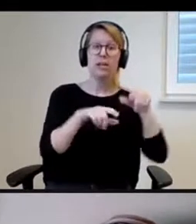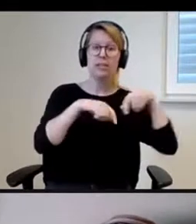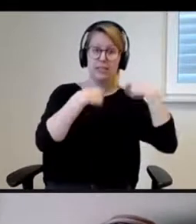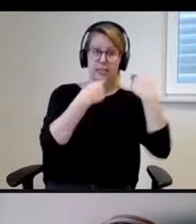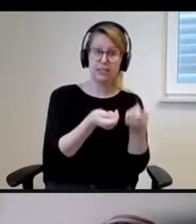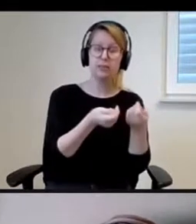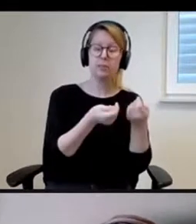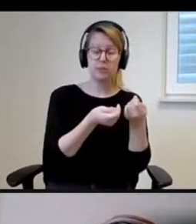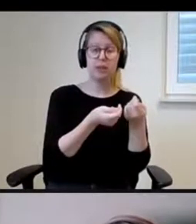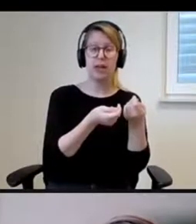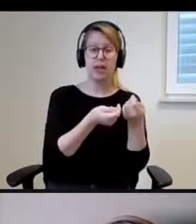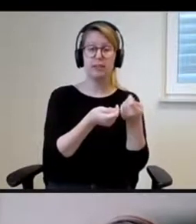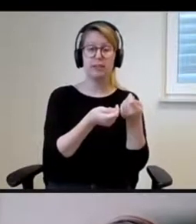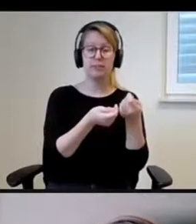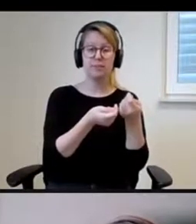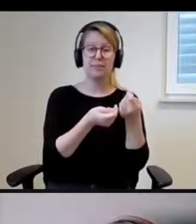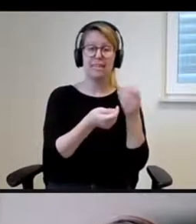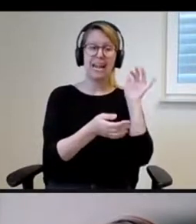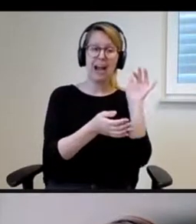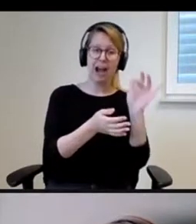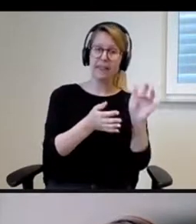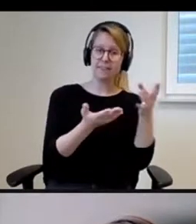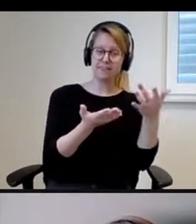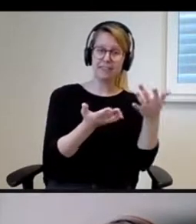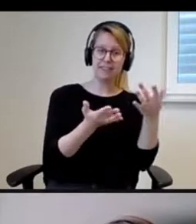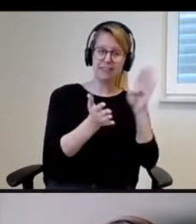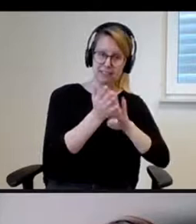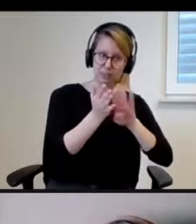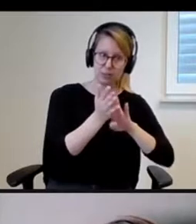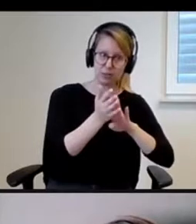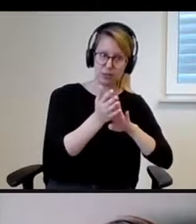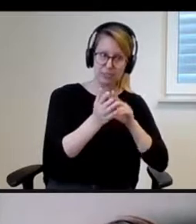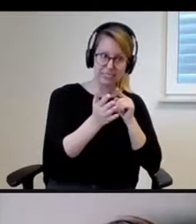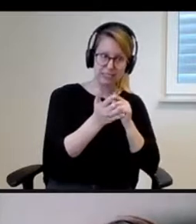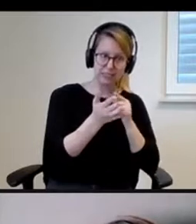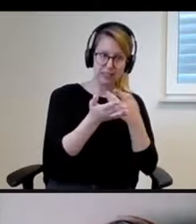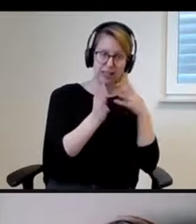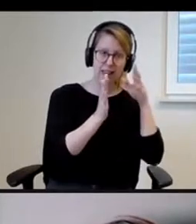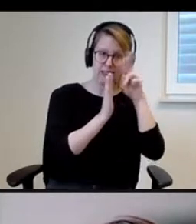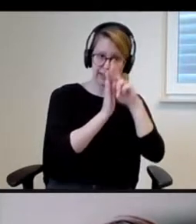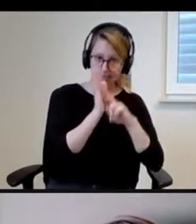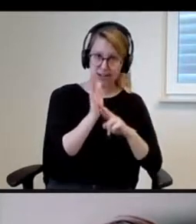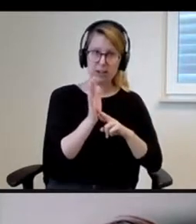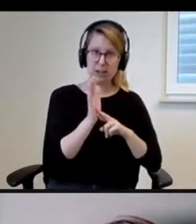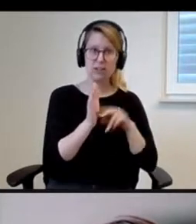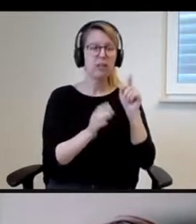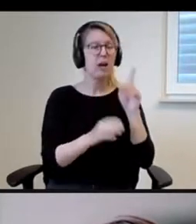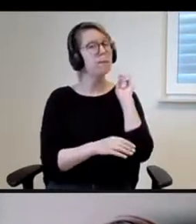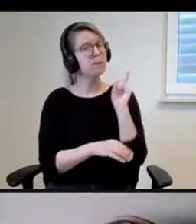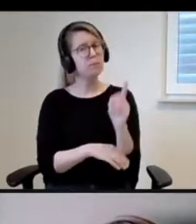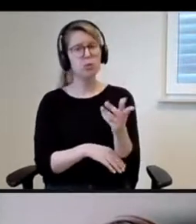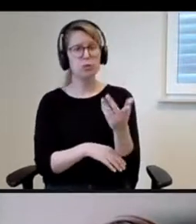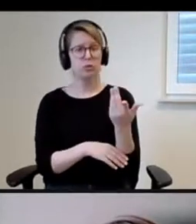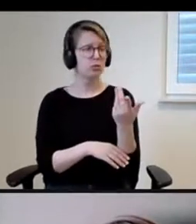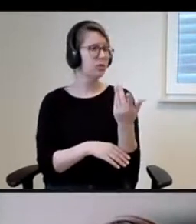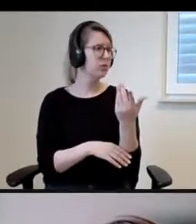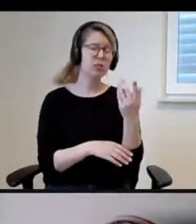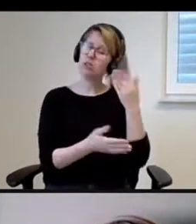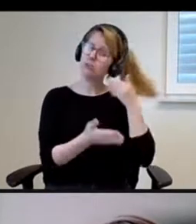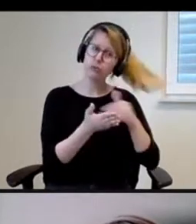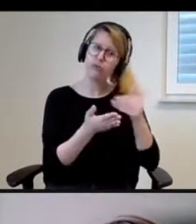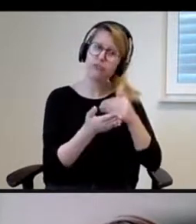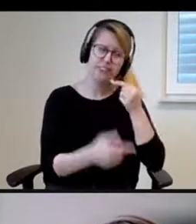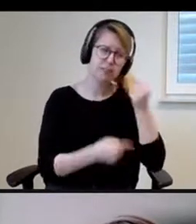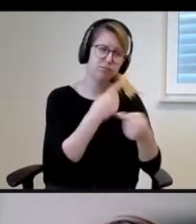peu d'espoir maintenant que ça se débloque. On a des négociations permanentes avec la commissaire là-dessus. La commissaire fait beaucoup